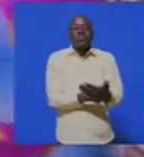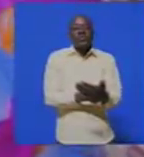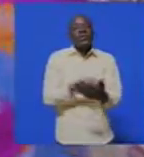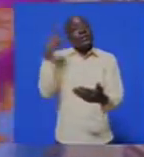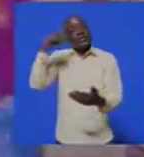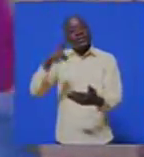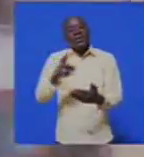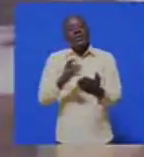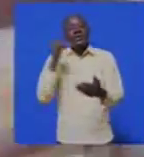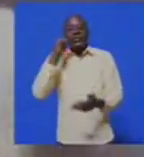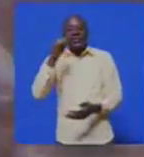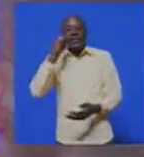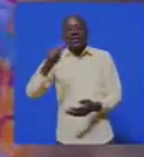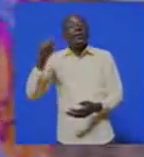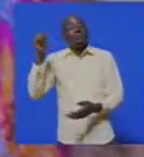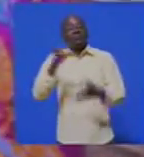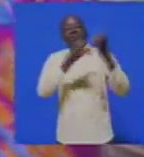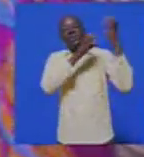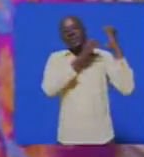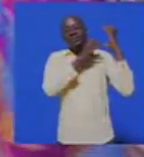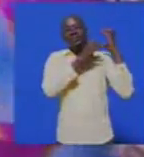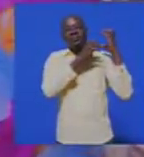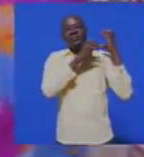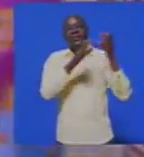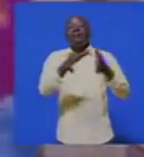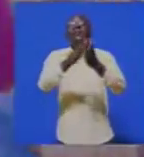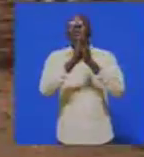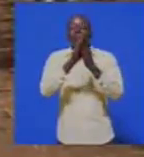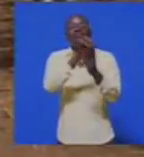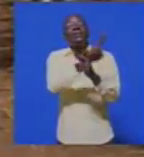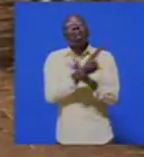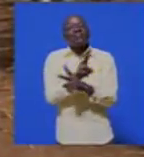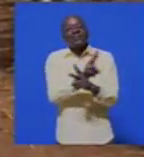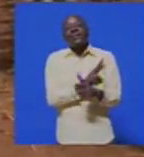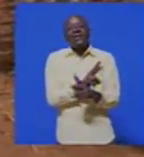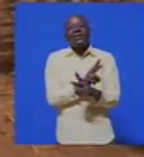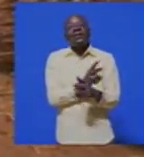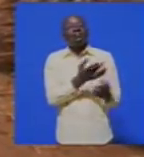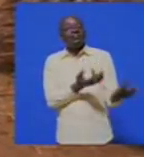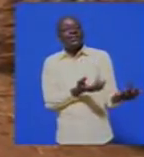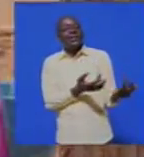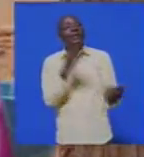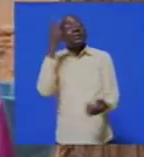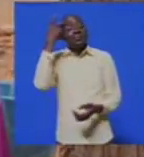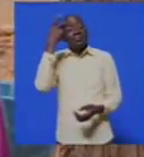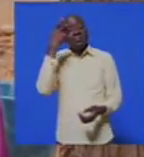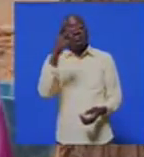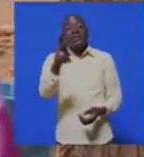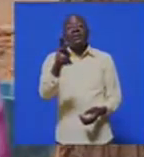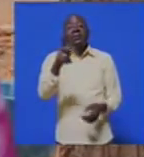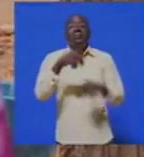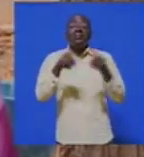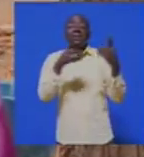à sa charge. La responsable m'a donc demandé de la garder en attendant son père. Mais depuis près